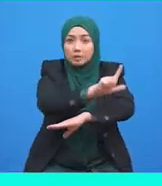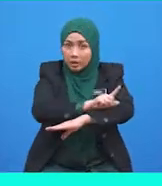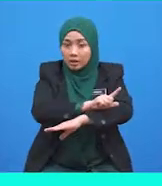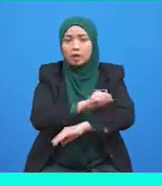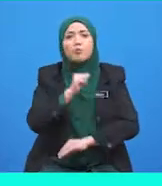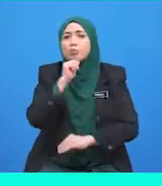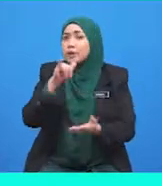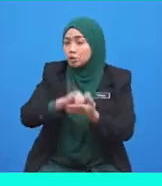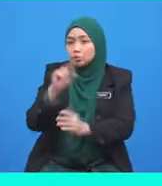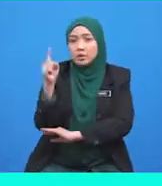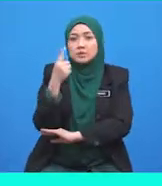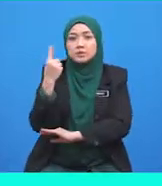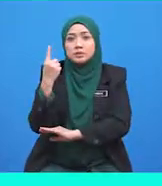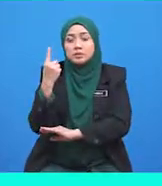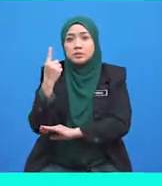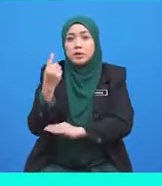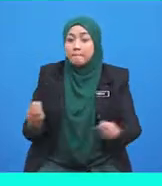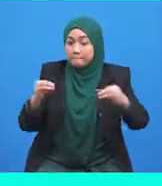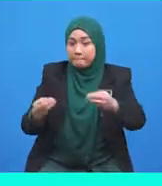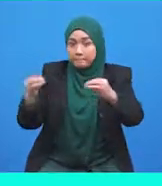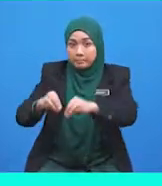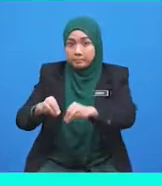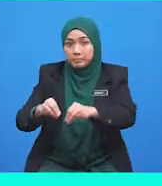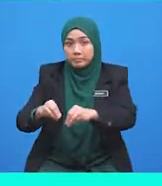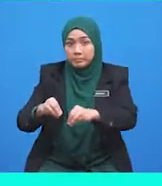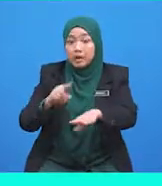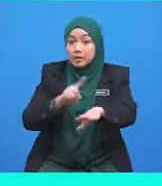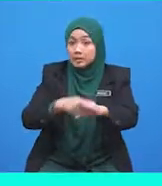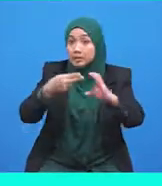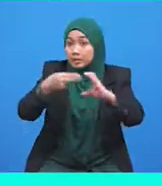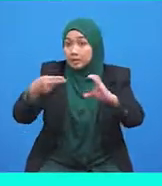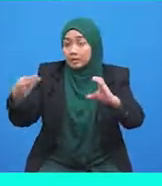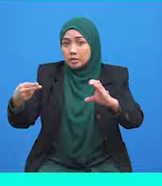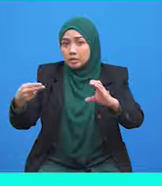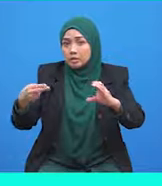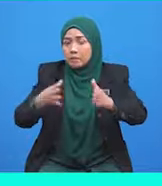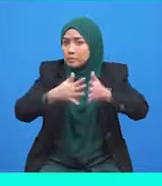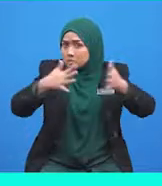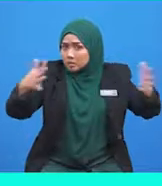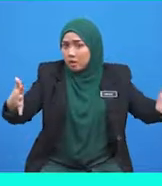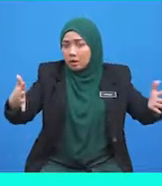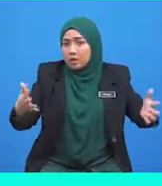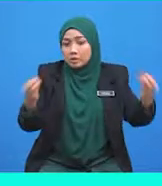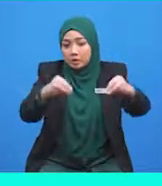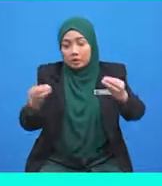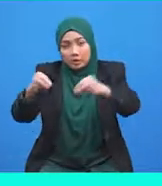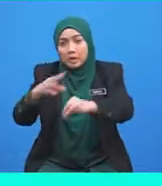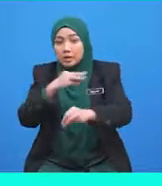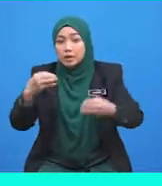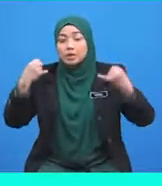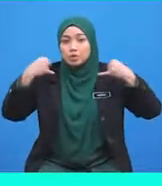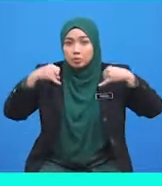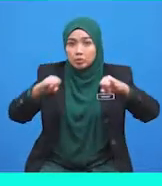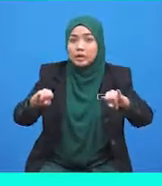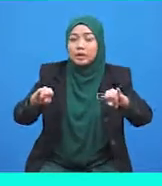itu sahaja, pertanian di sana juga dilakukan secara besar-besaran dan hasil pertanian akan dijual